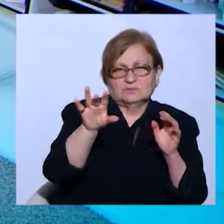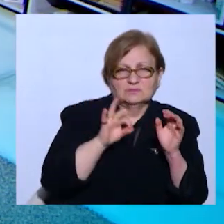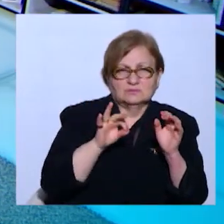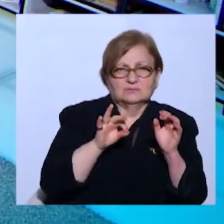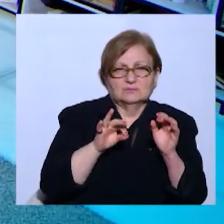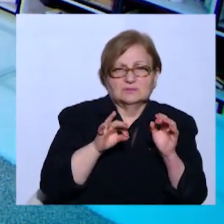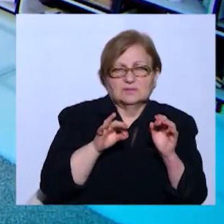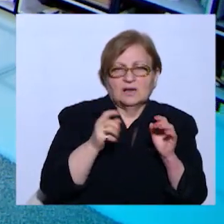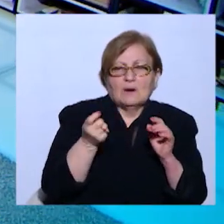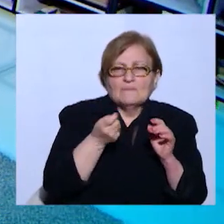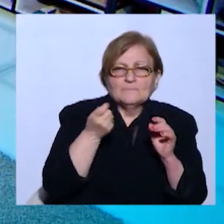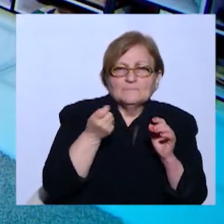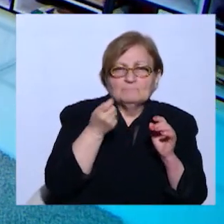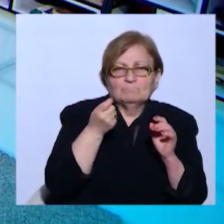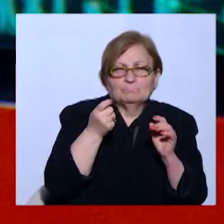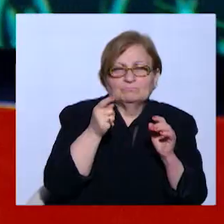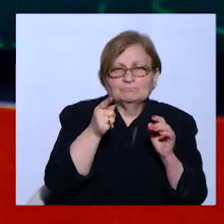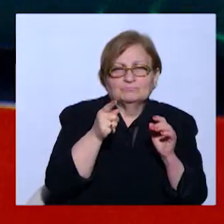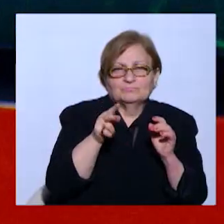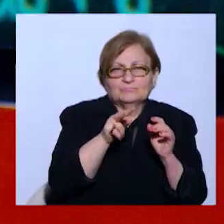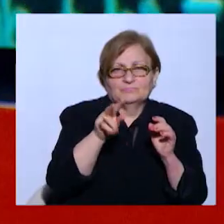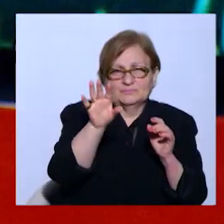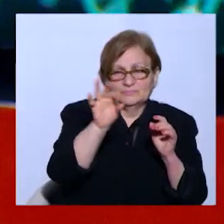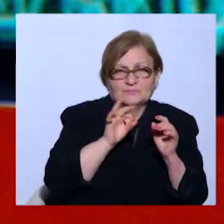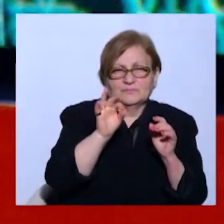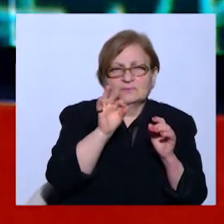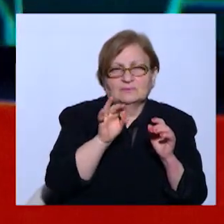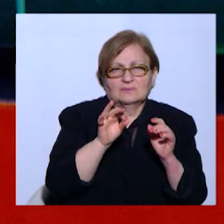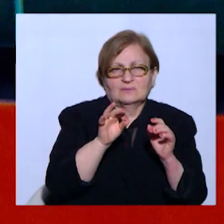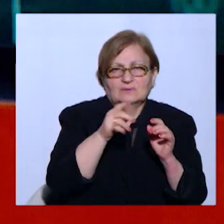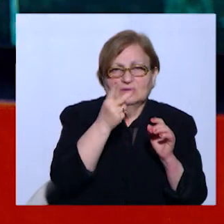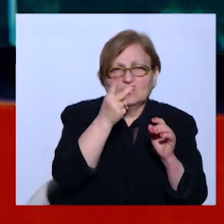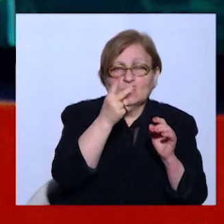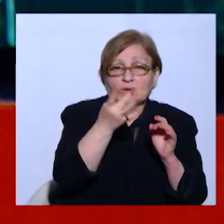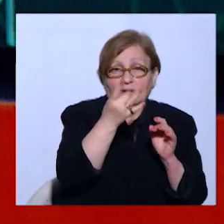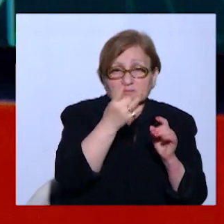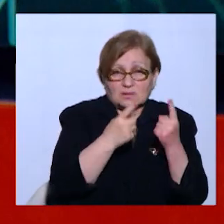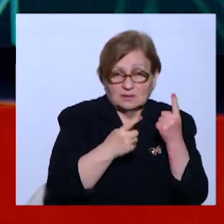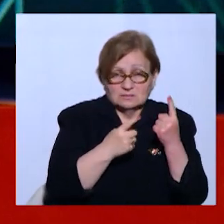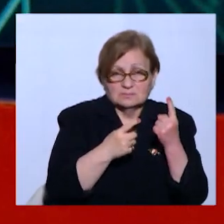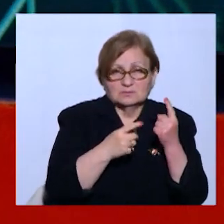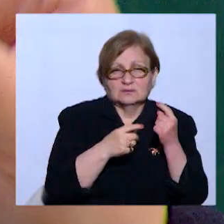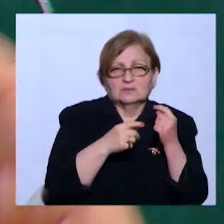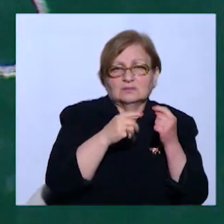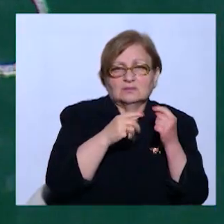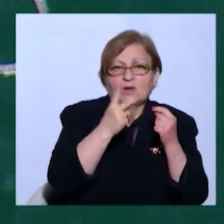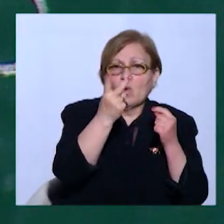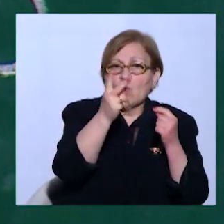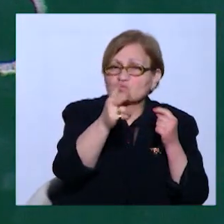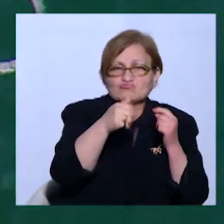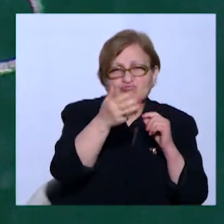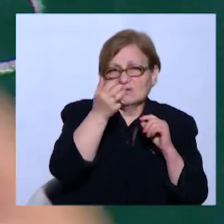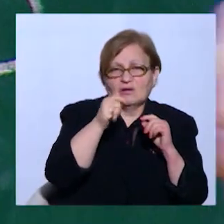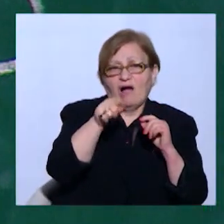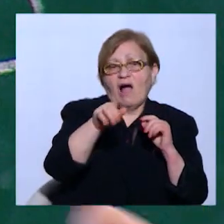მაშ მინიმალური რაოდენობა რაც არის ორივეში იმას წერ. აქ არის ორი ერთხელ. კი აქ ორი ორჯერ არის, მაგრამ ვერა ერთხელ. ამ